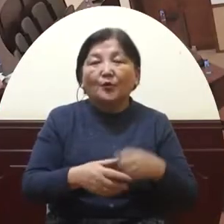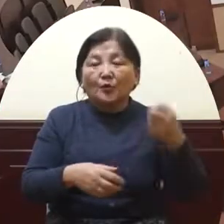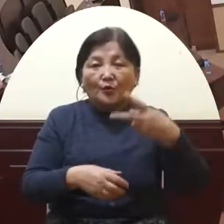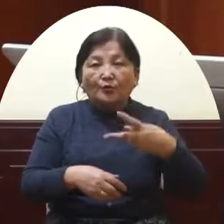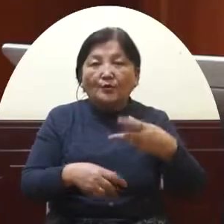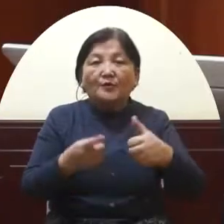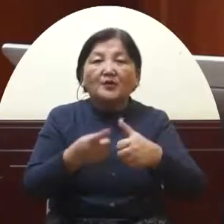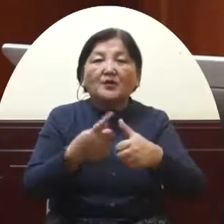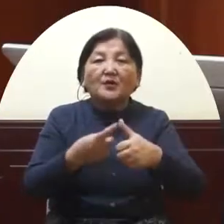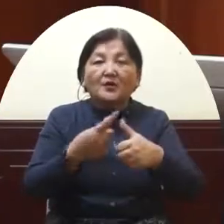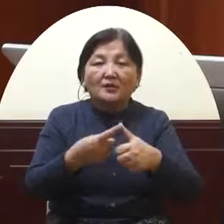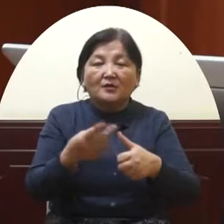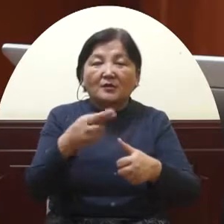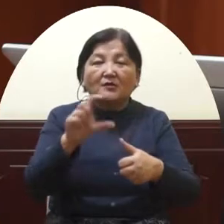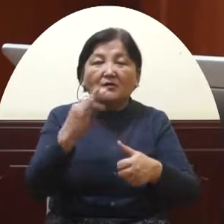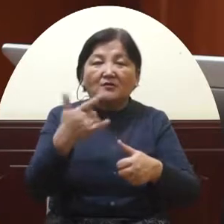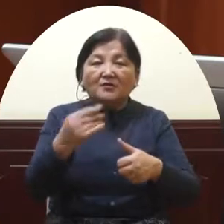нэр дэвшигчийг тодруулж байгаа үйлдэл.